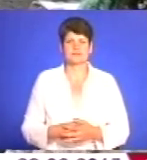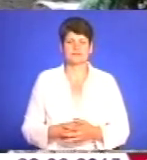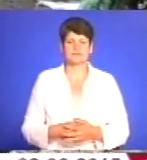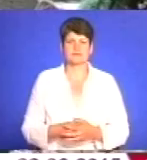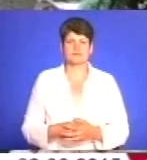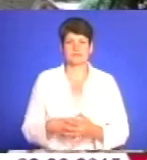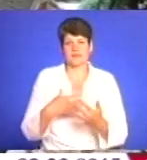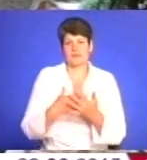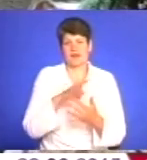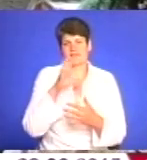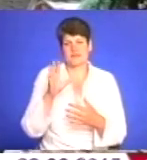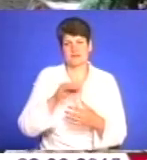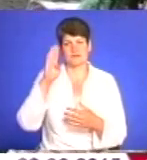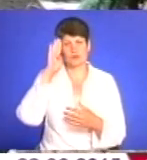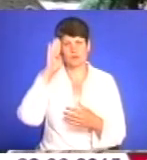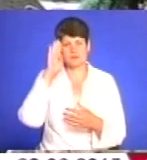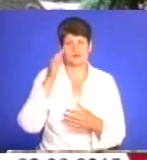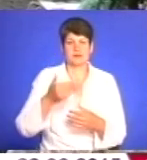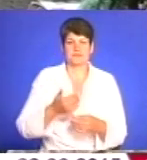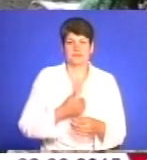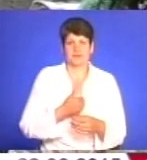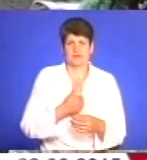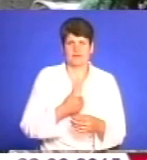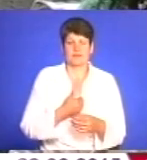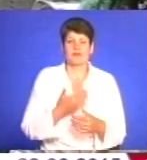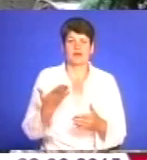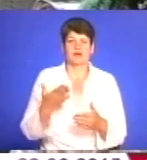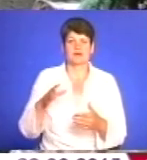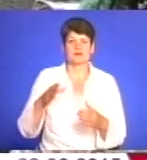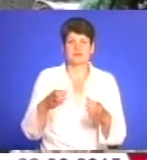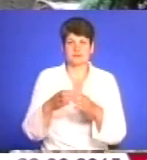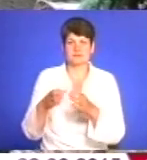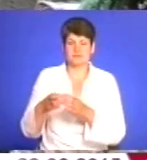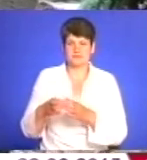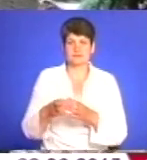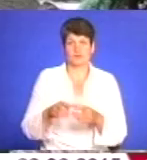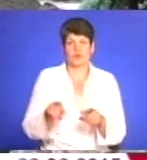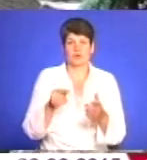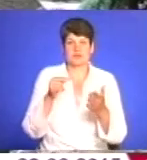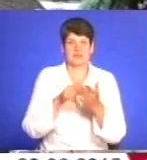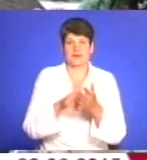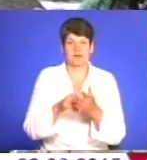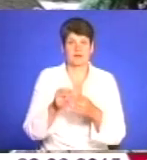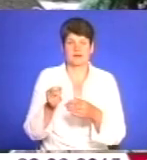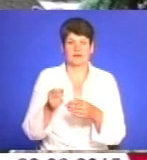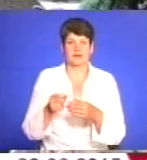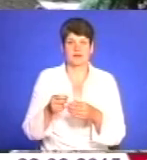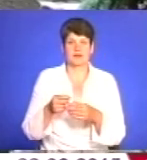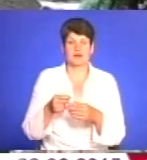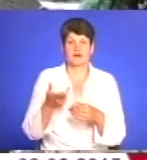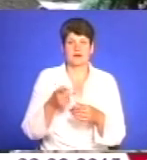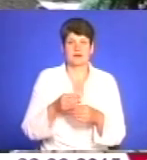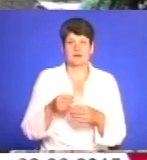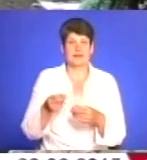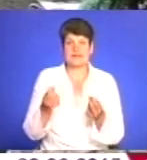І майже як і всі бійці добровольчих корпусів, люди йдуть на війну з якоюсь ціллю, їх туди не гонять. Там не